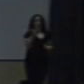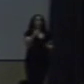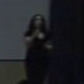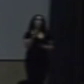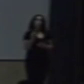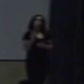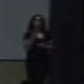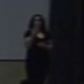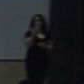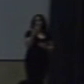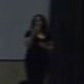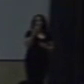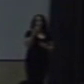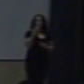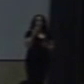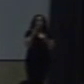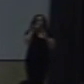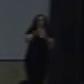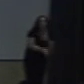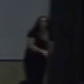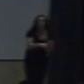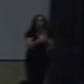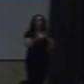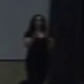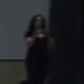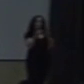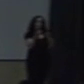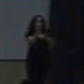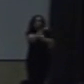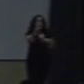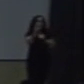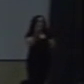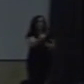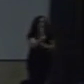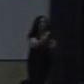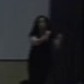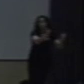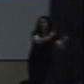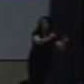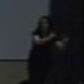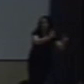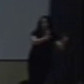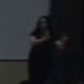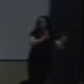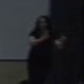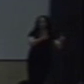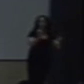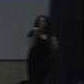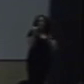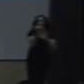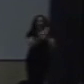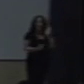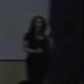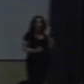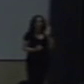d'una baixada de consum televisiu en segons quines franges. No he parlat concretament de l'índex de penetració d'internet i